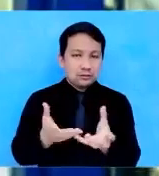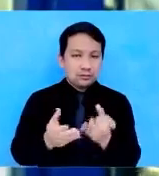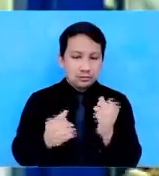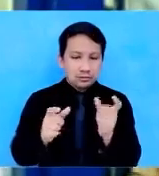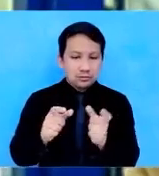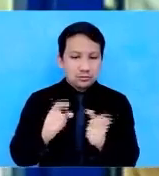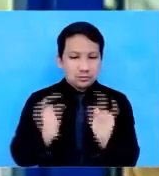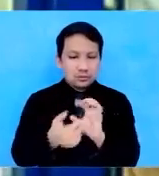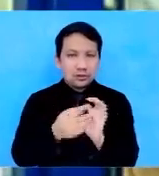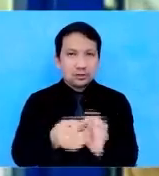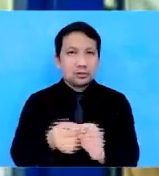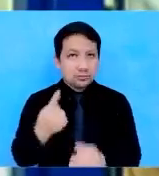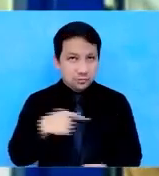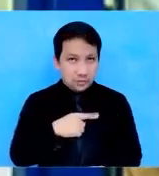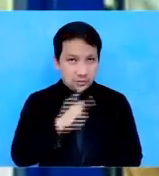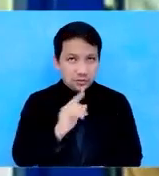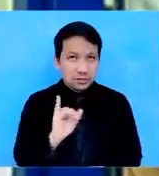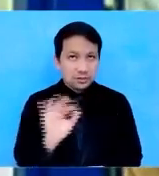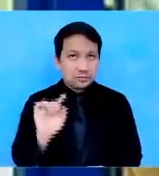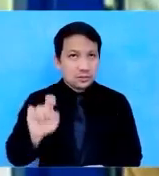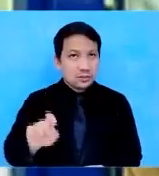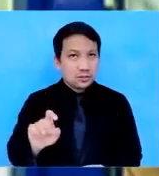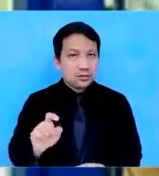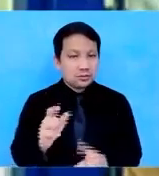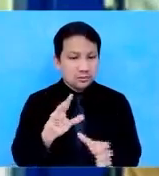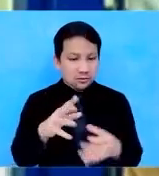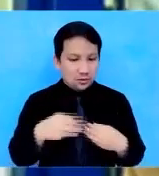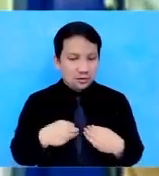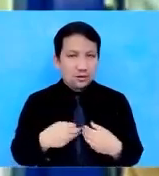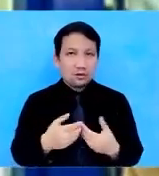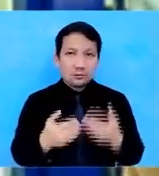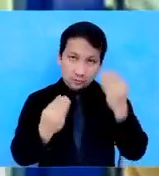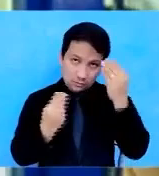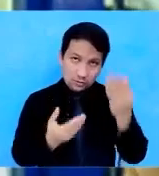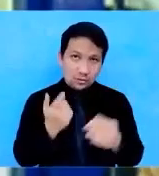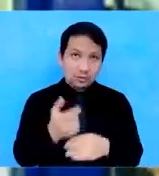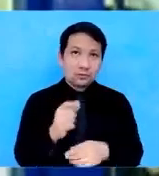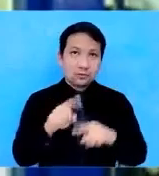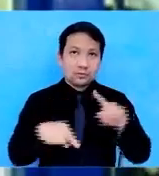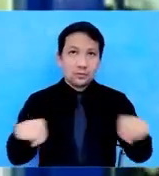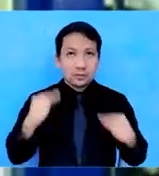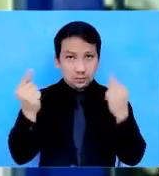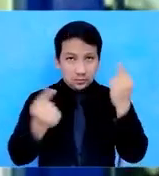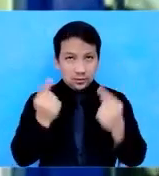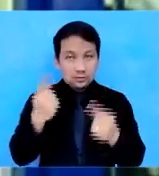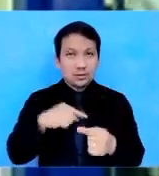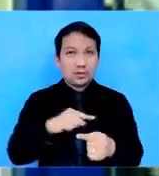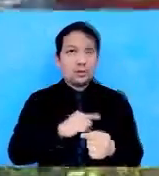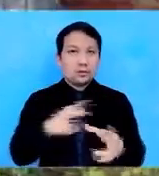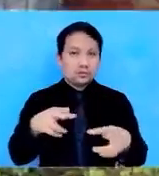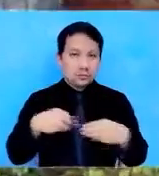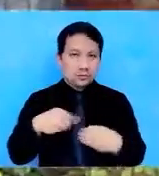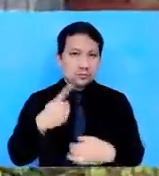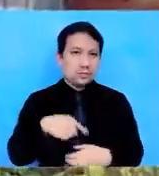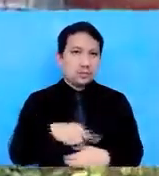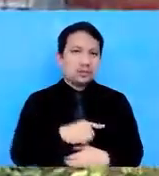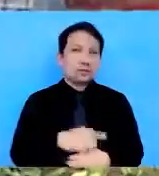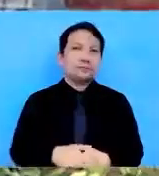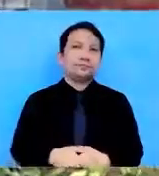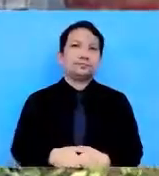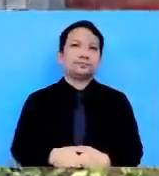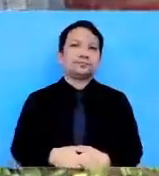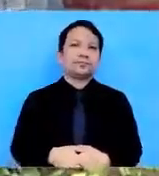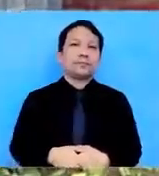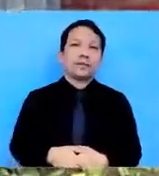our manpower if necessary to accommodate and to address the different concerns na marireceive po natin. Bukod